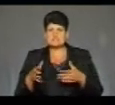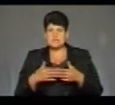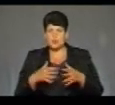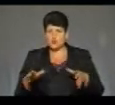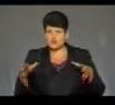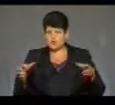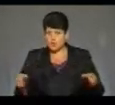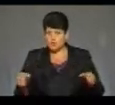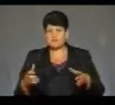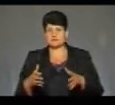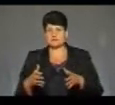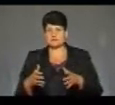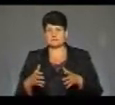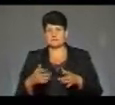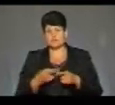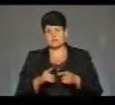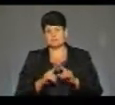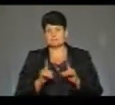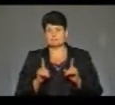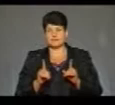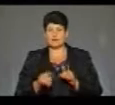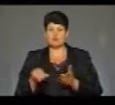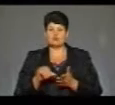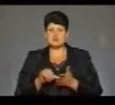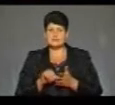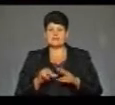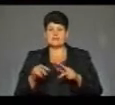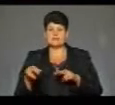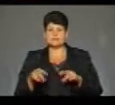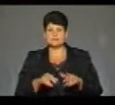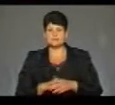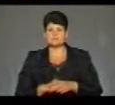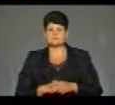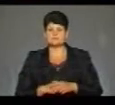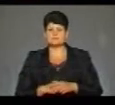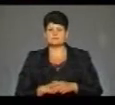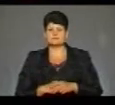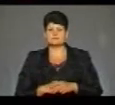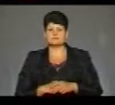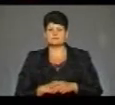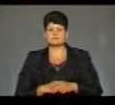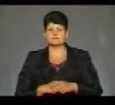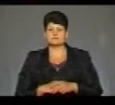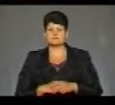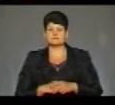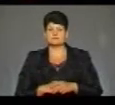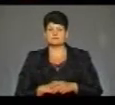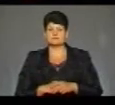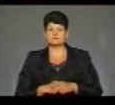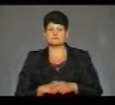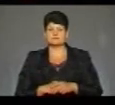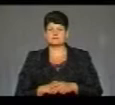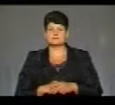от такий в них своєрідний ритуал. Учасники танцюють. Долонька, раз, два, три, чотири, п'ять,